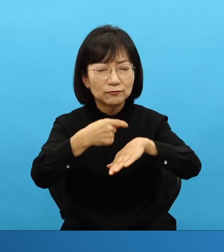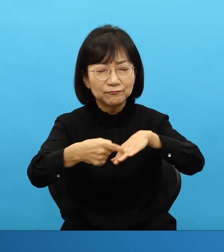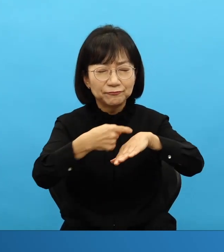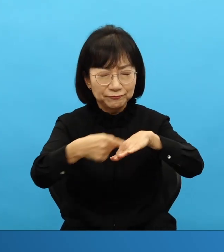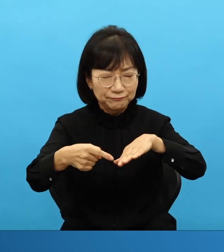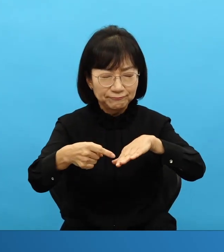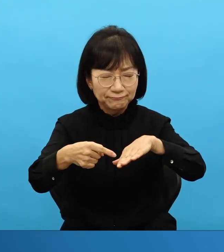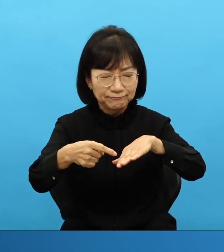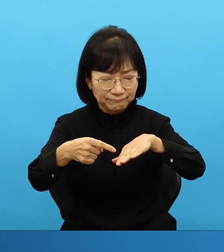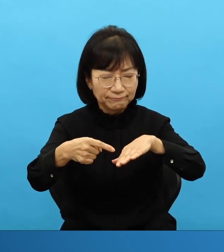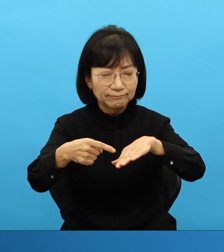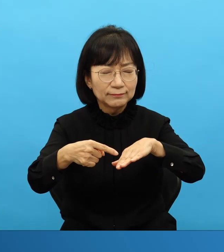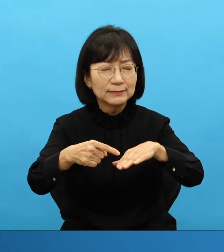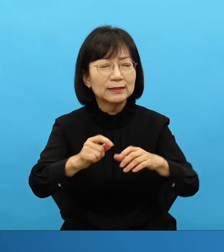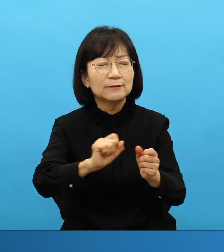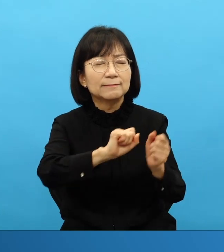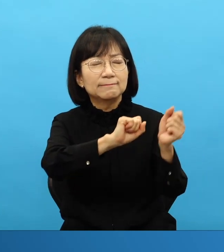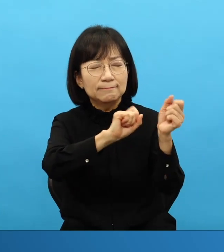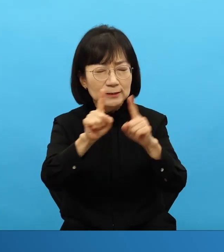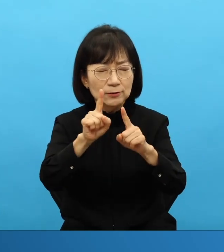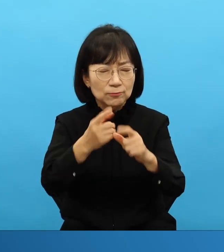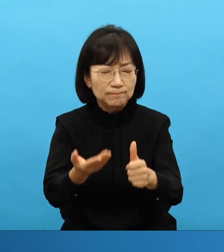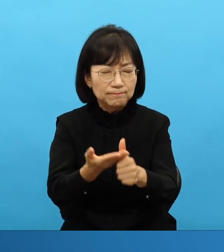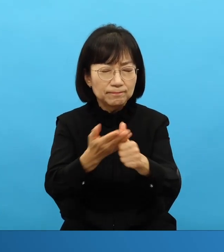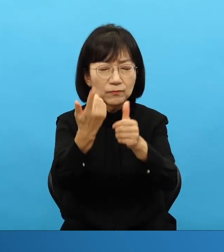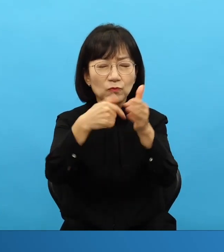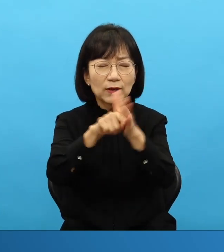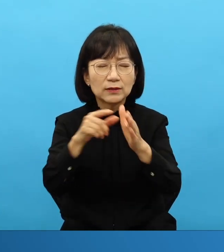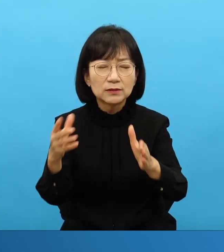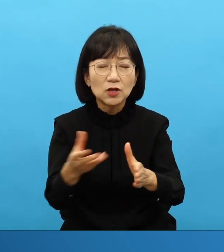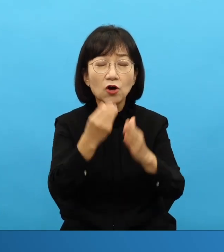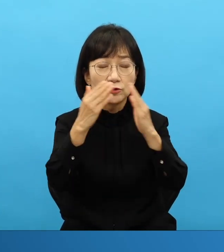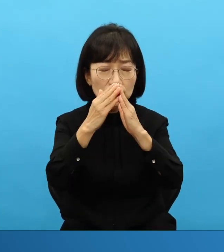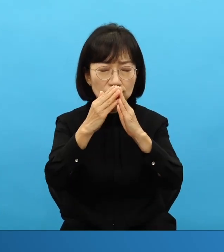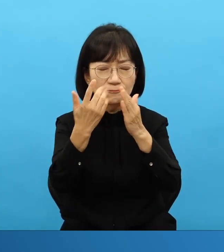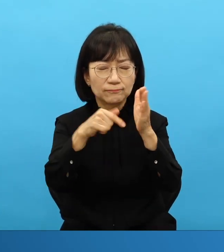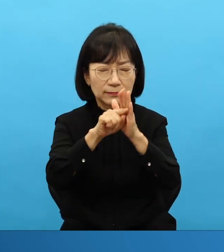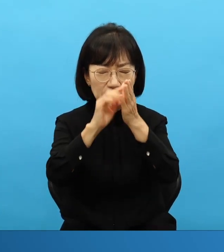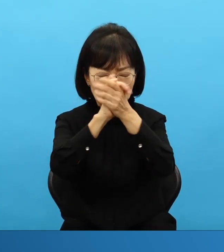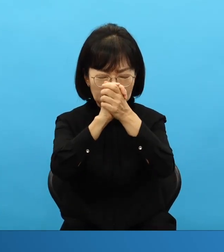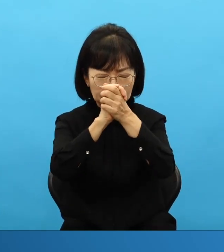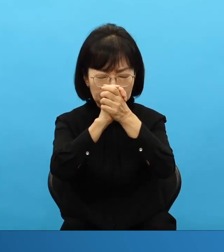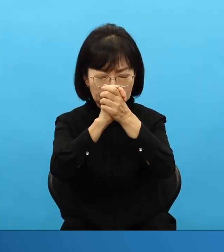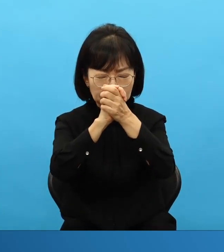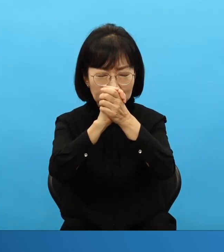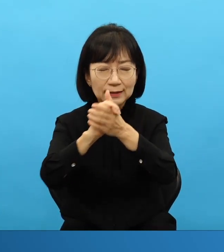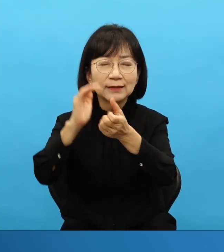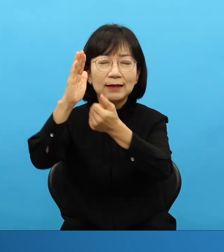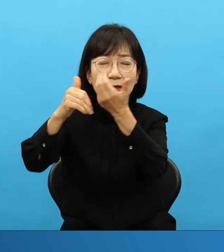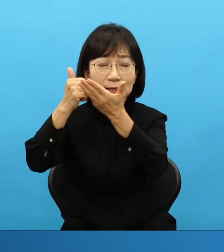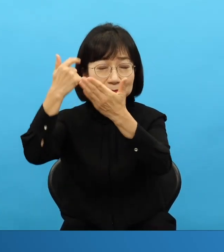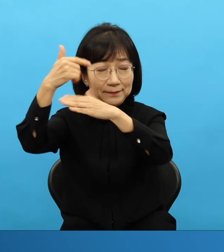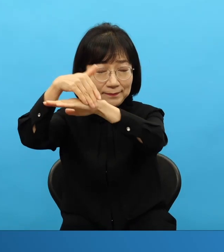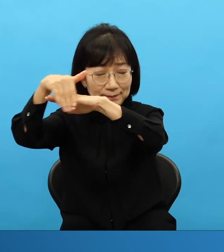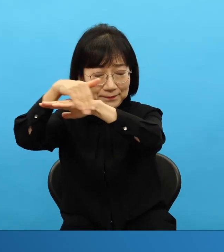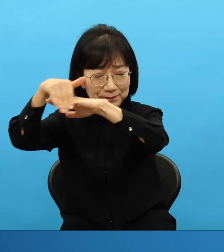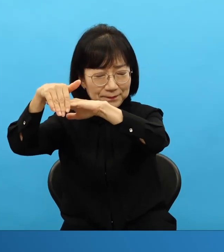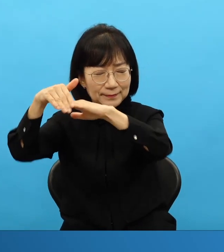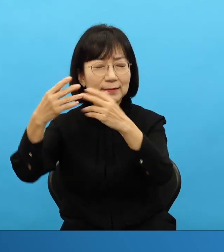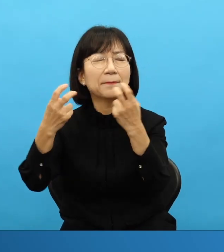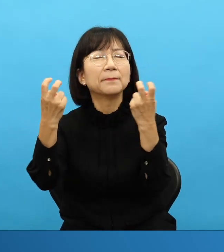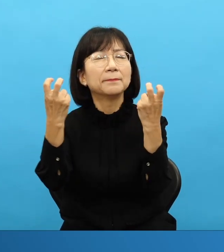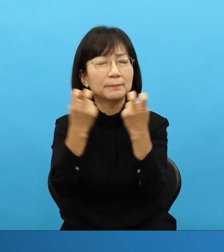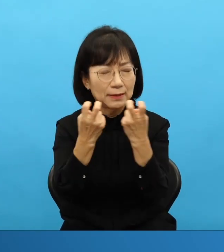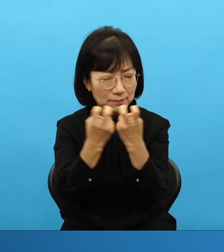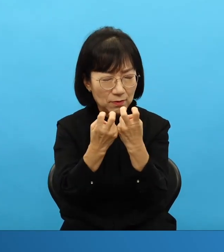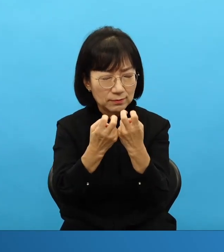있습니다. 하나님께서 계획하신 방법과 정확한 시간표에 이루어질 줄 믿습니다. 我们正在为建造能够